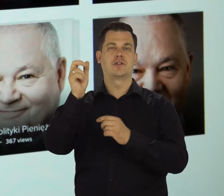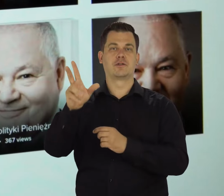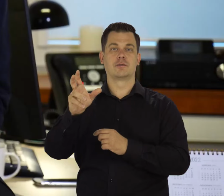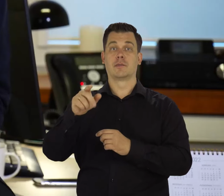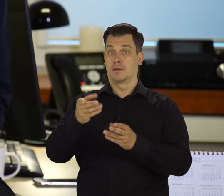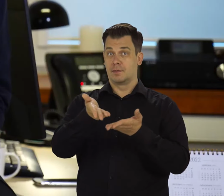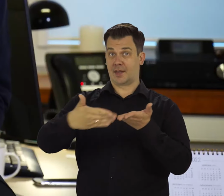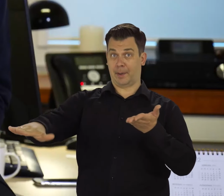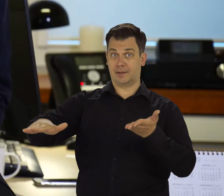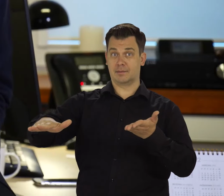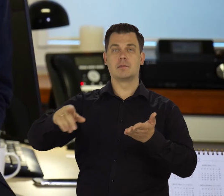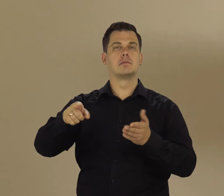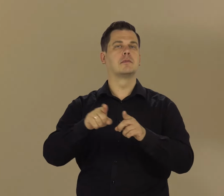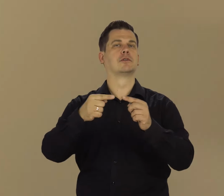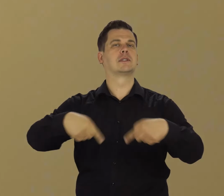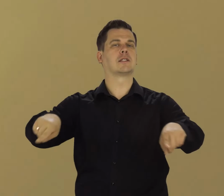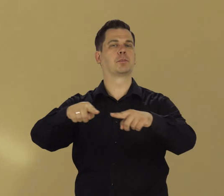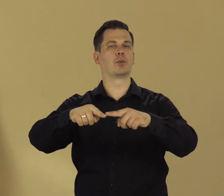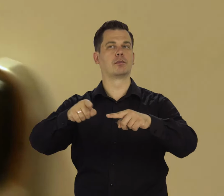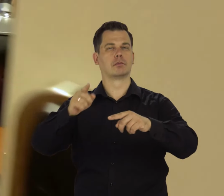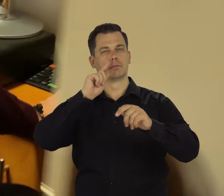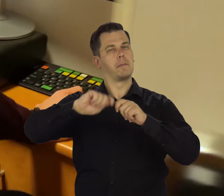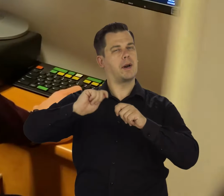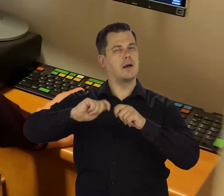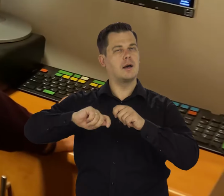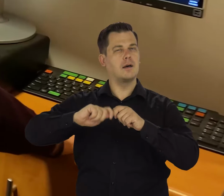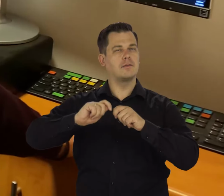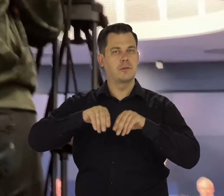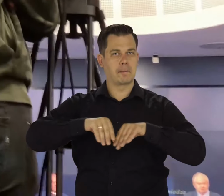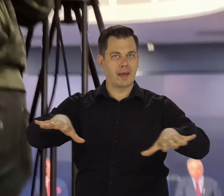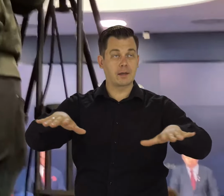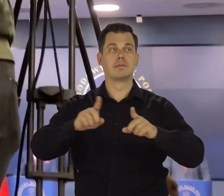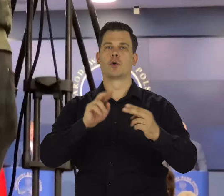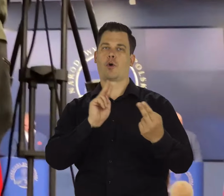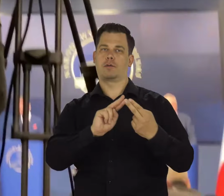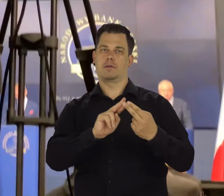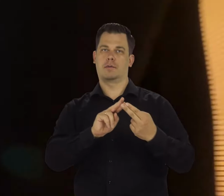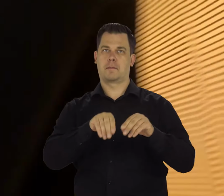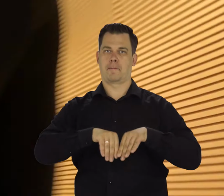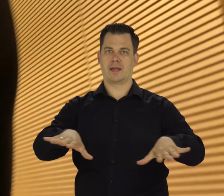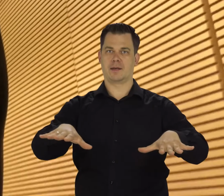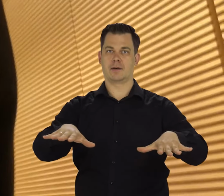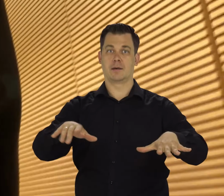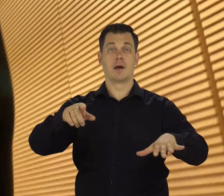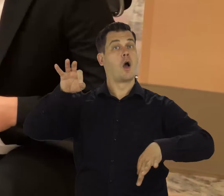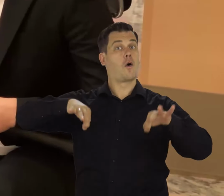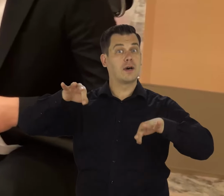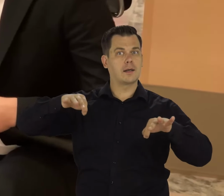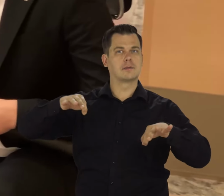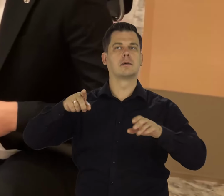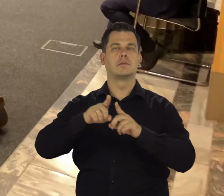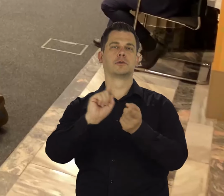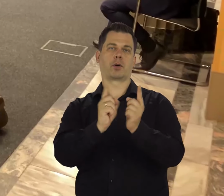Flickr. Departament Komunikacji to również zespoły. Zespół monitorujący media oraz zespół relacji z mediami,